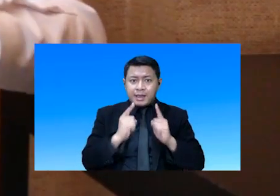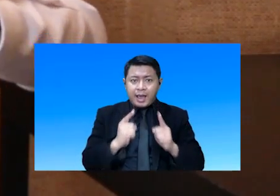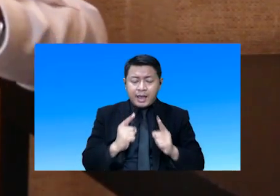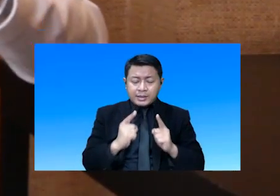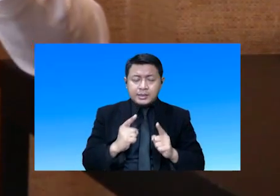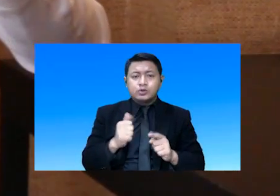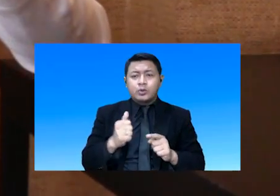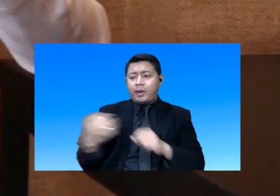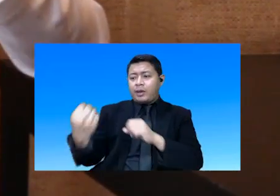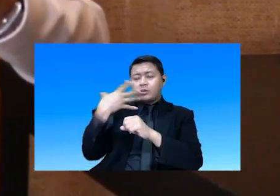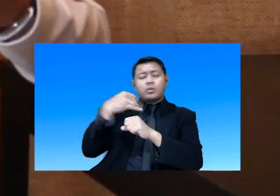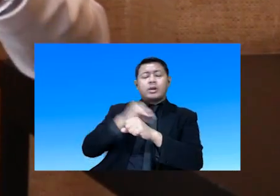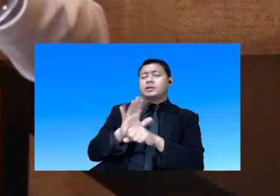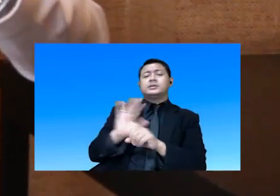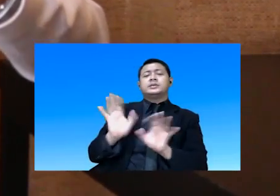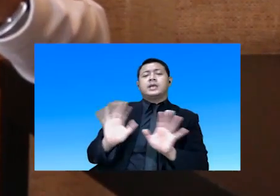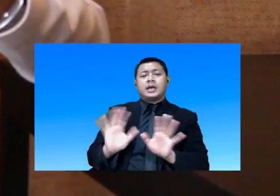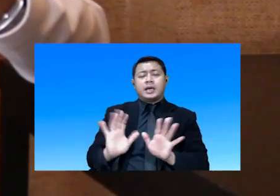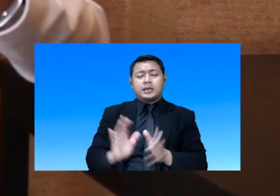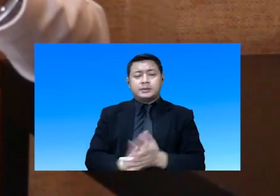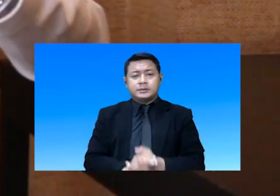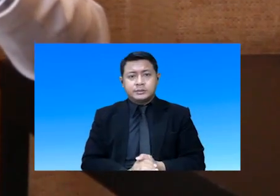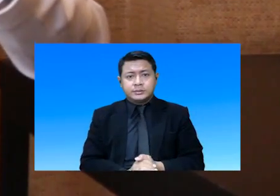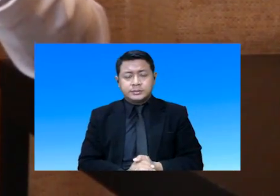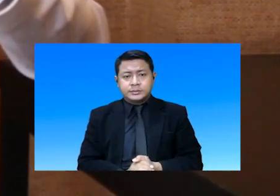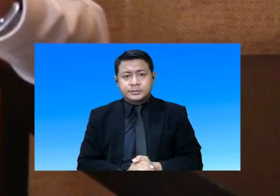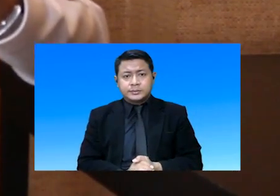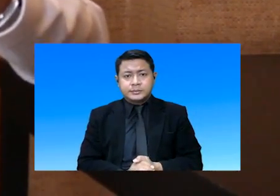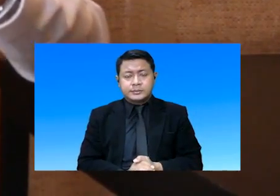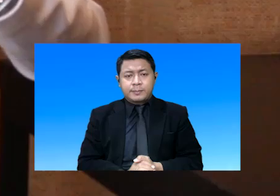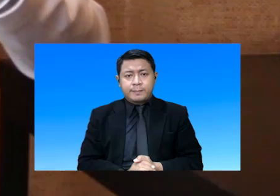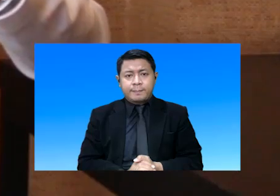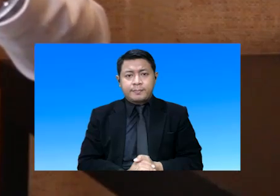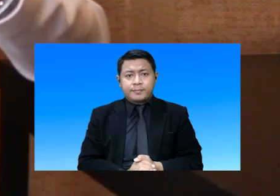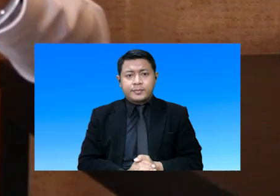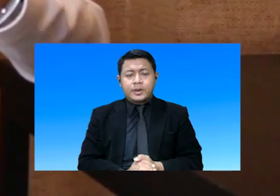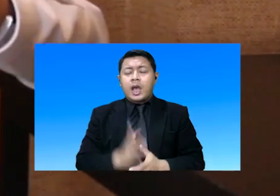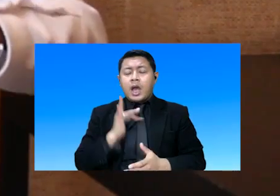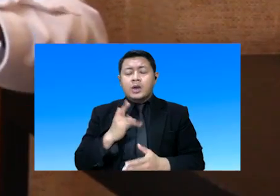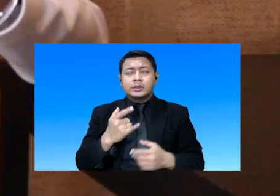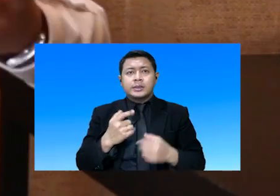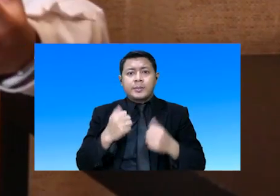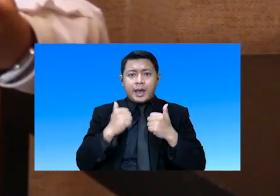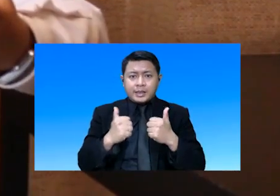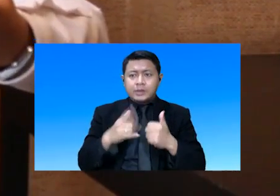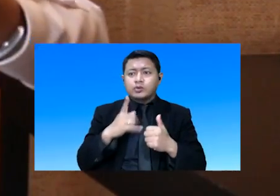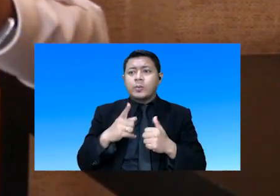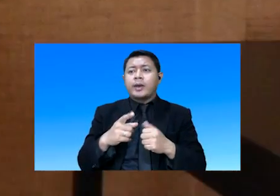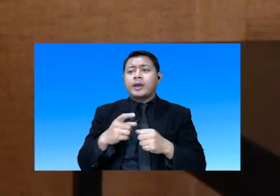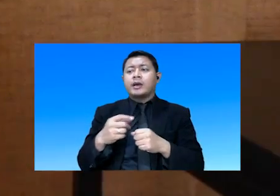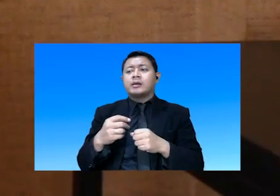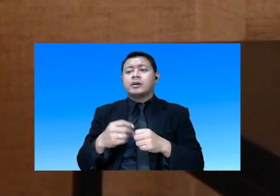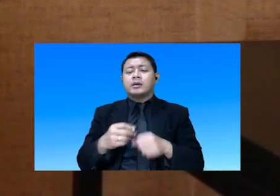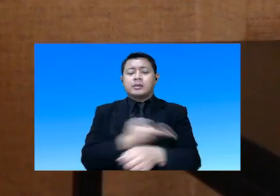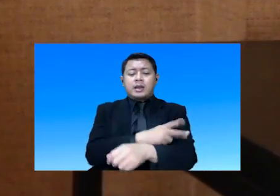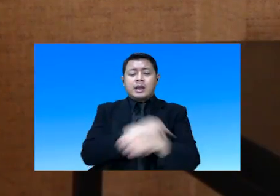karena teman-teman yang takut apabila merawat pasien dengan COVID nantinya akan terpapar dan bisa membawa penyakit itu pada keluarganya.